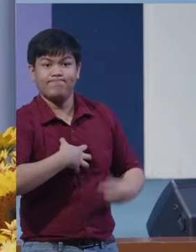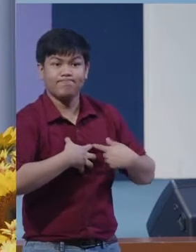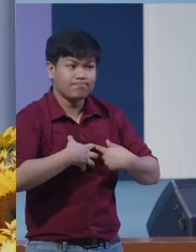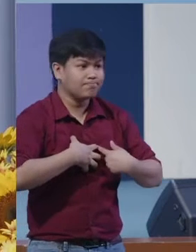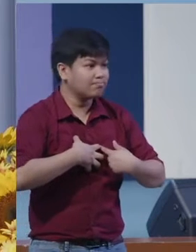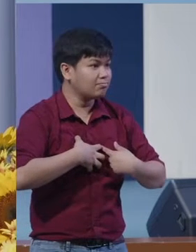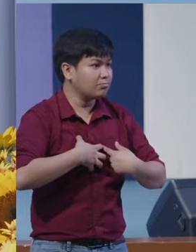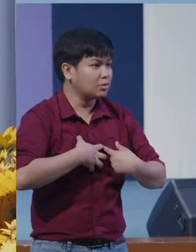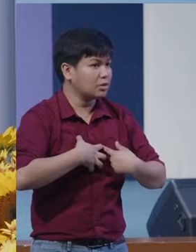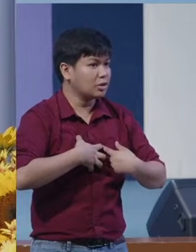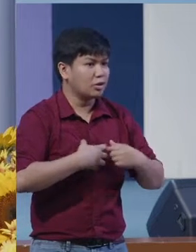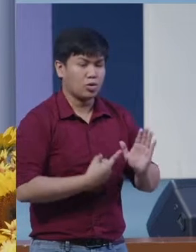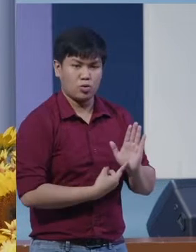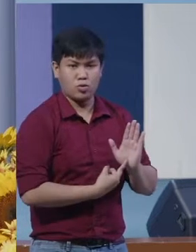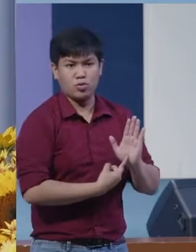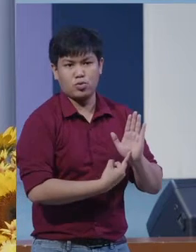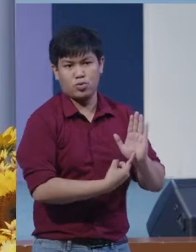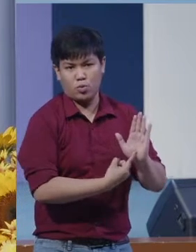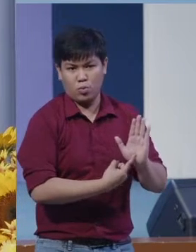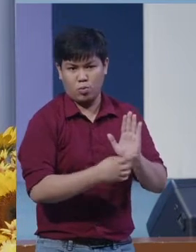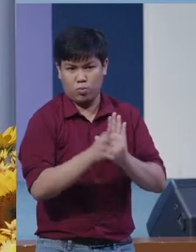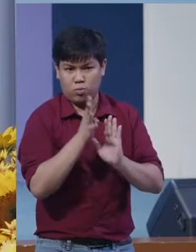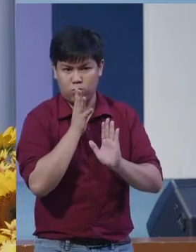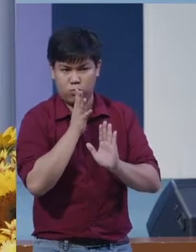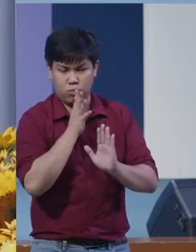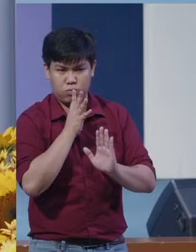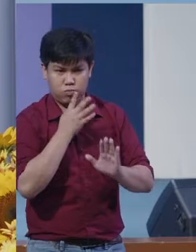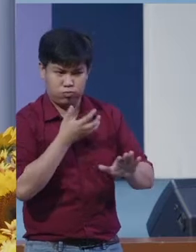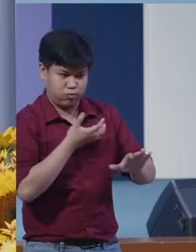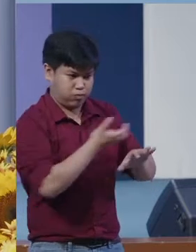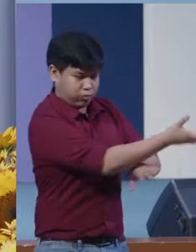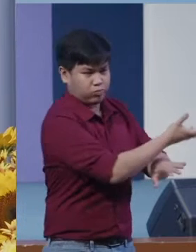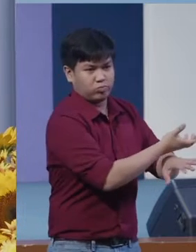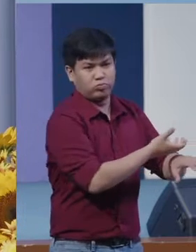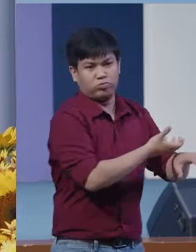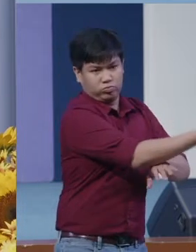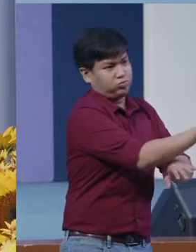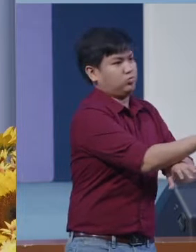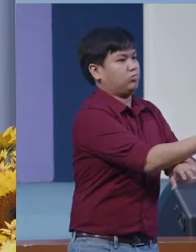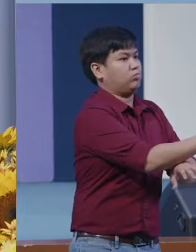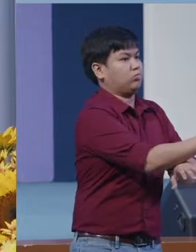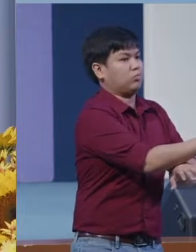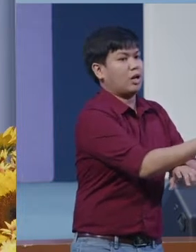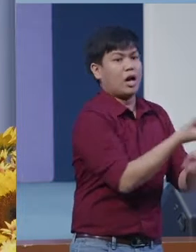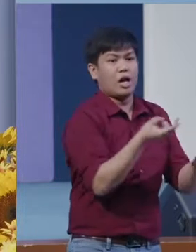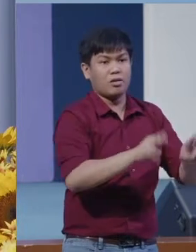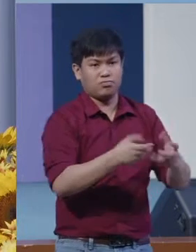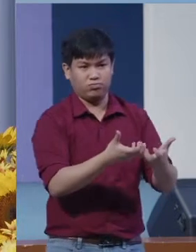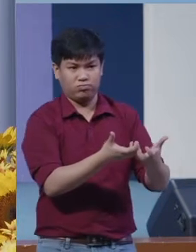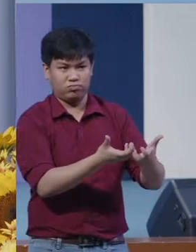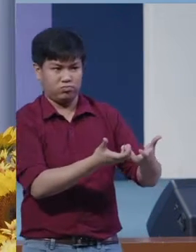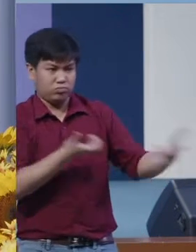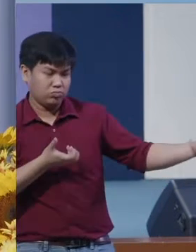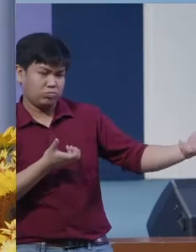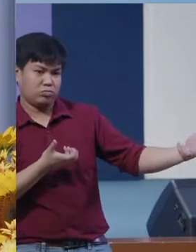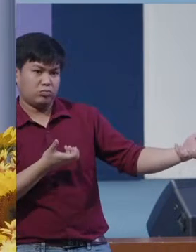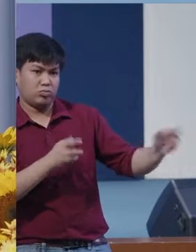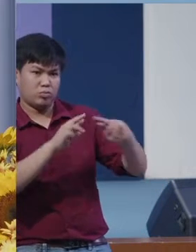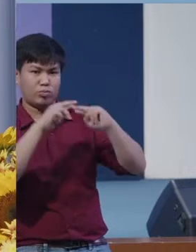dalawang halimbawa ng pagsasalita ng masama sa ating mga kapwa Kristiyano